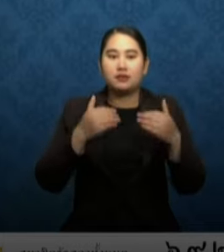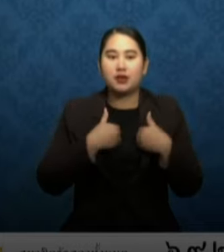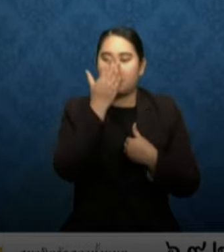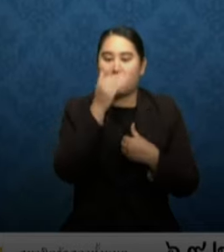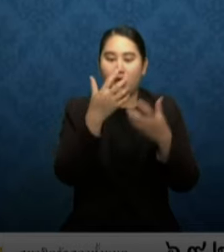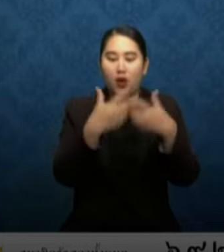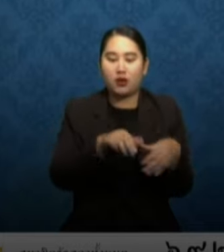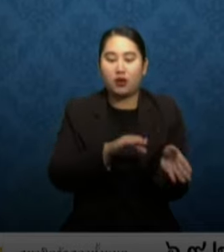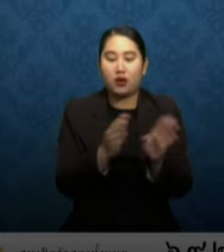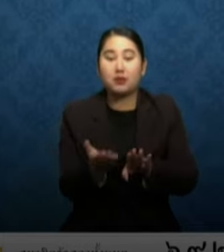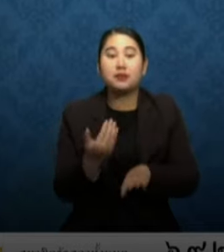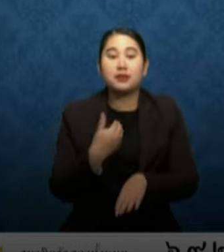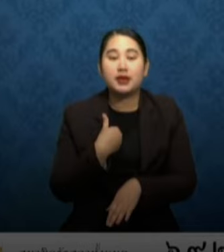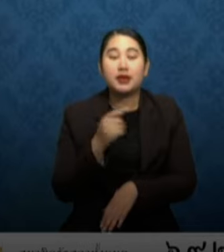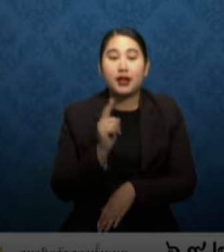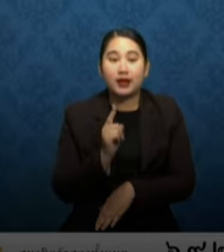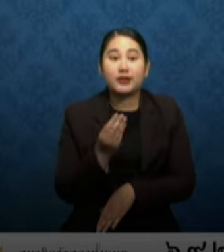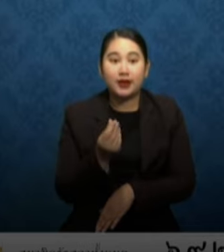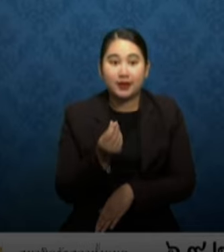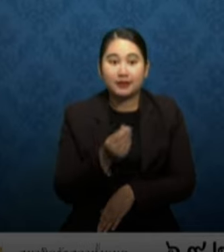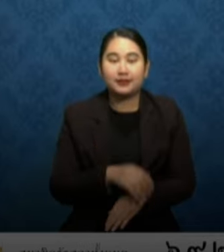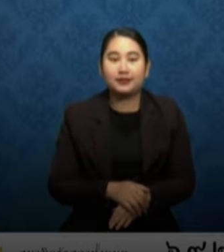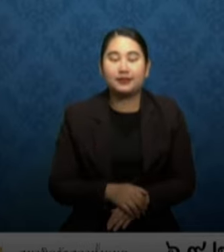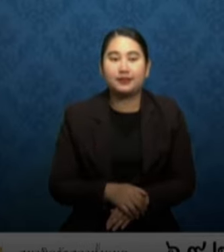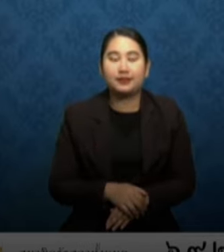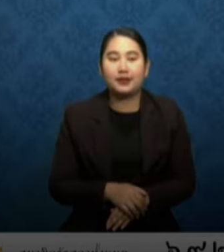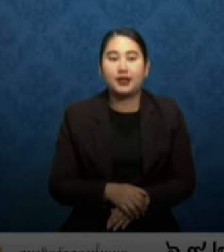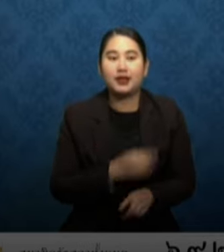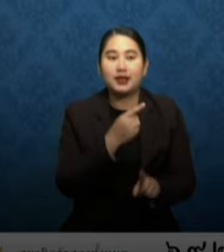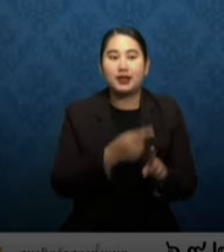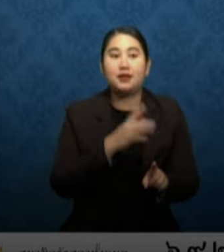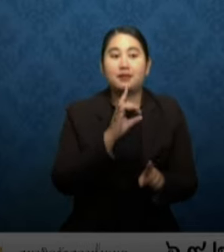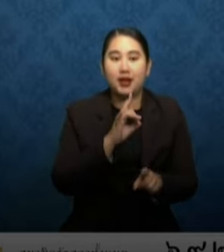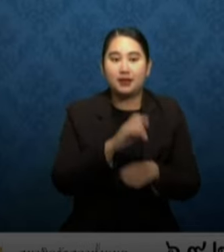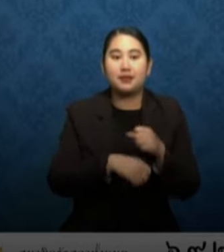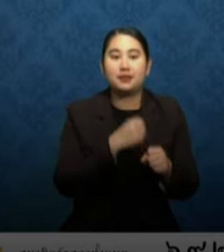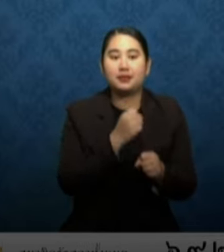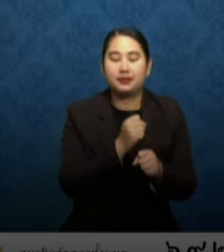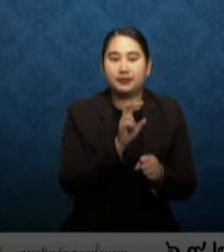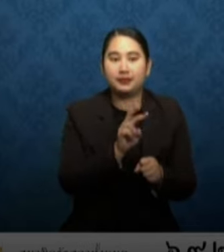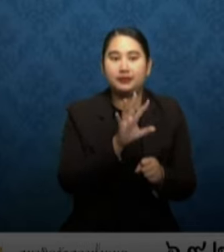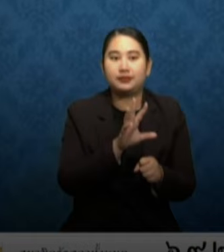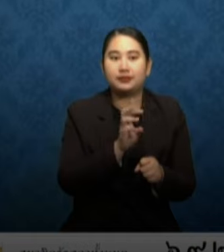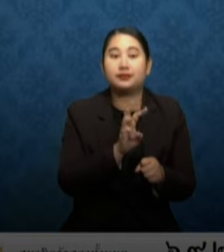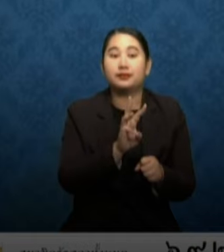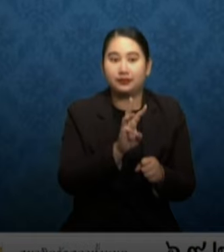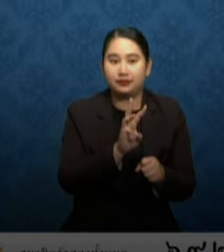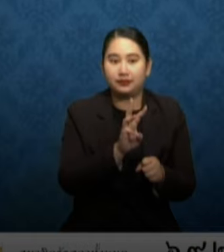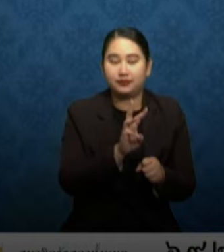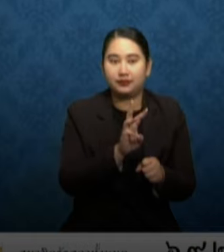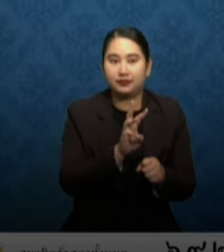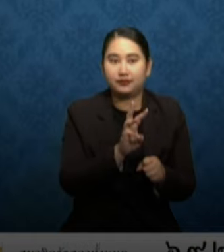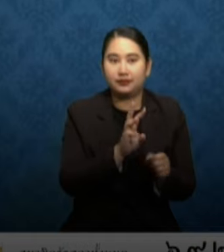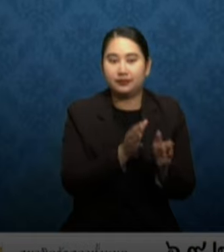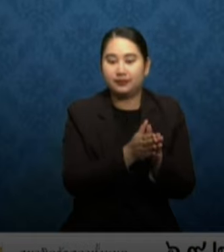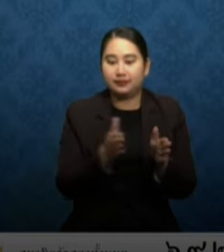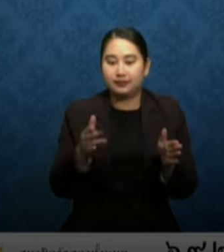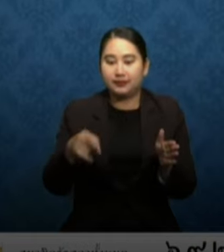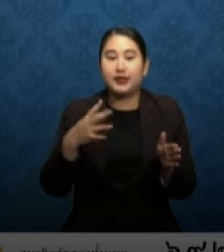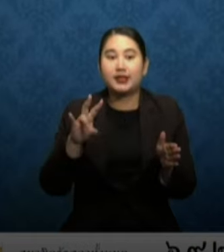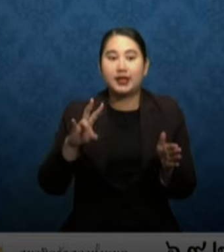ตัวโรงงานไปเท่าไหร่ก็พบว่าตั้งแต่เดือนสิงหาคมปี2566ถึง